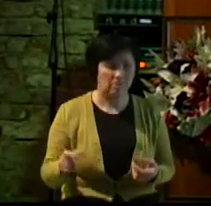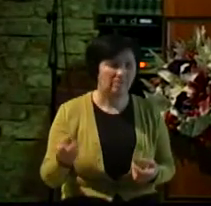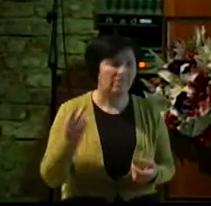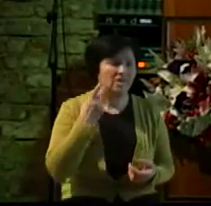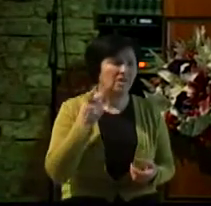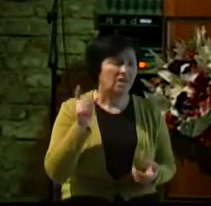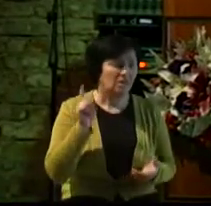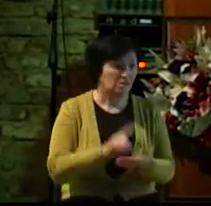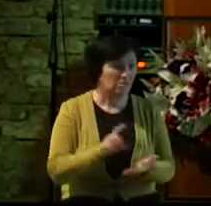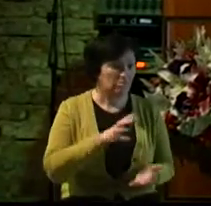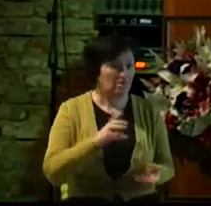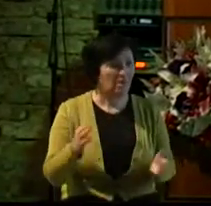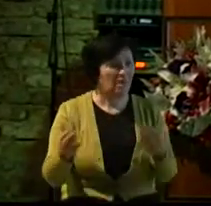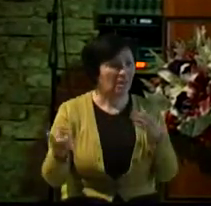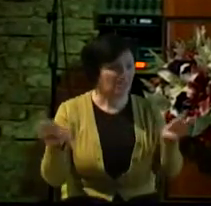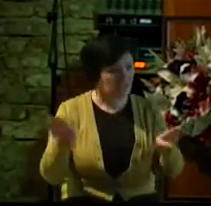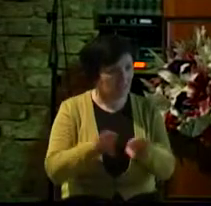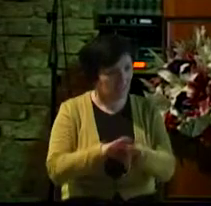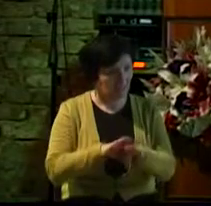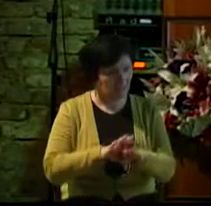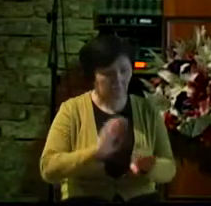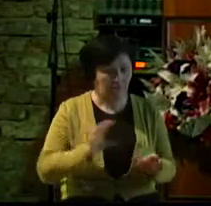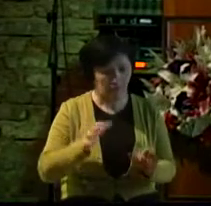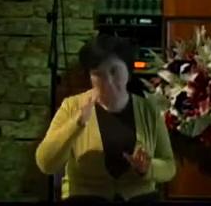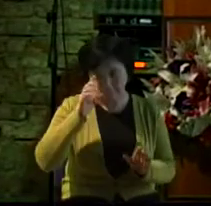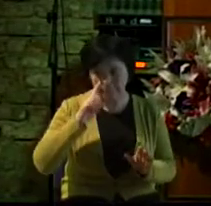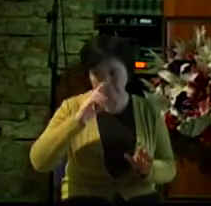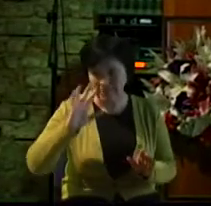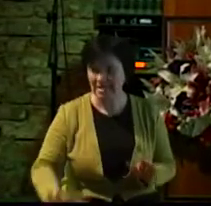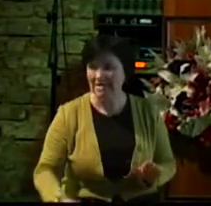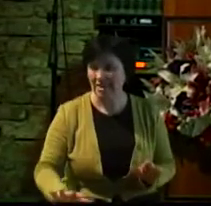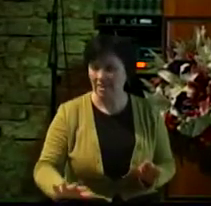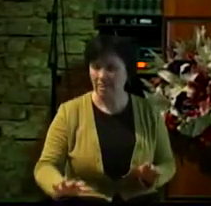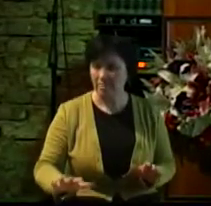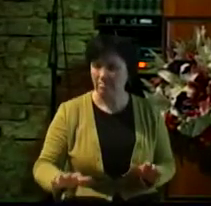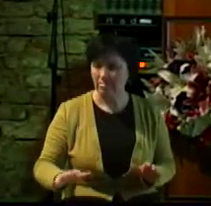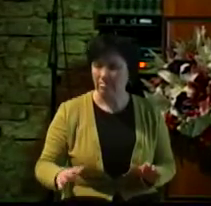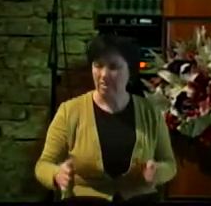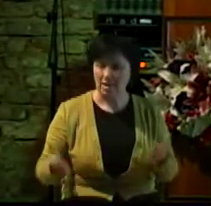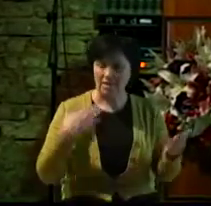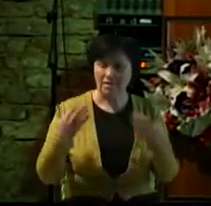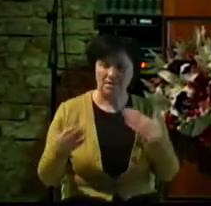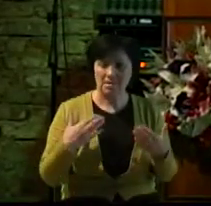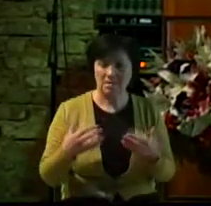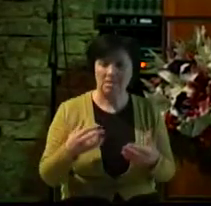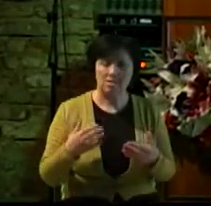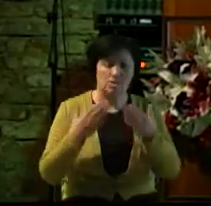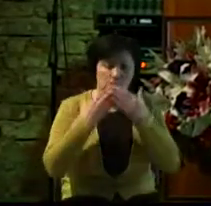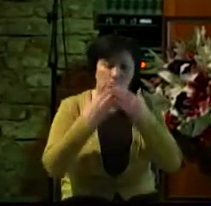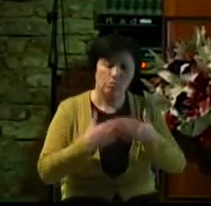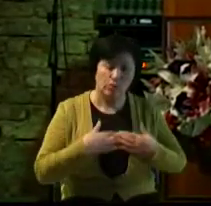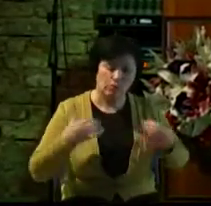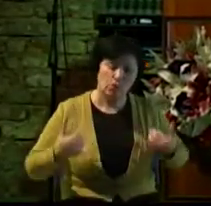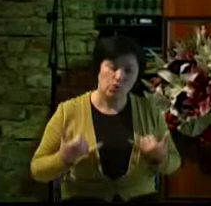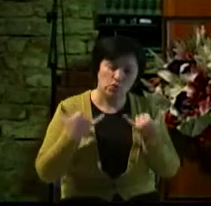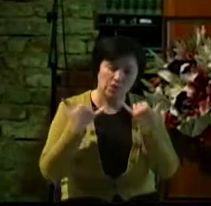всегда должно быть одинаковым. Не презирать. Относиться с любовью, с